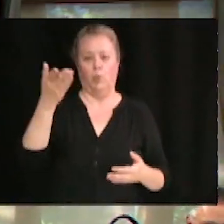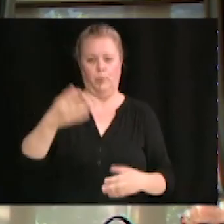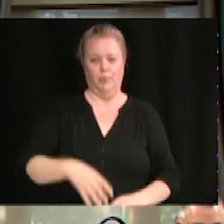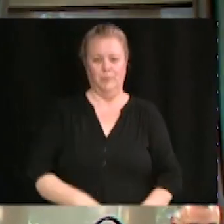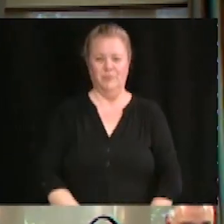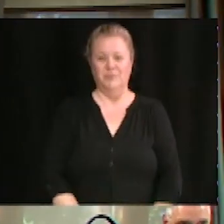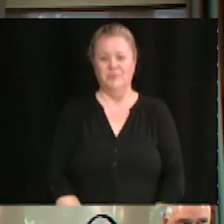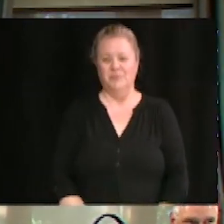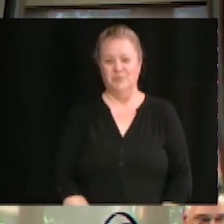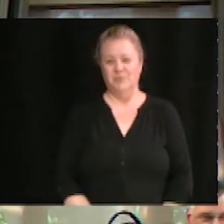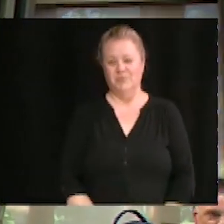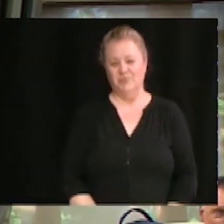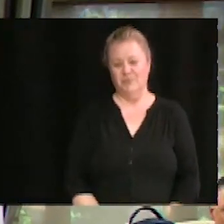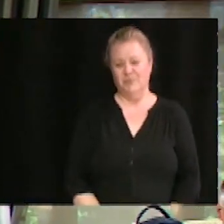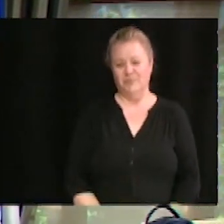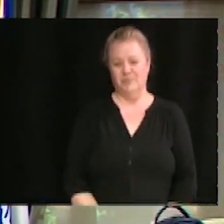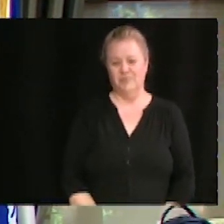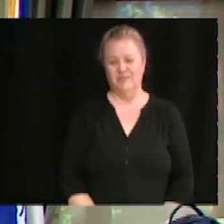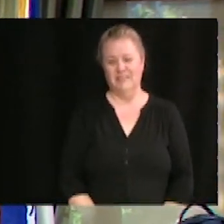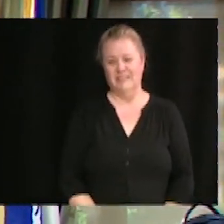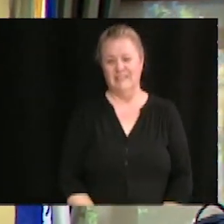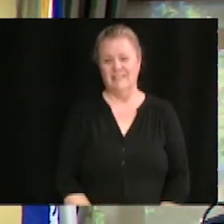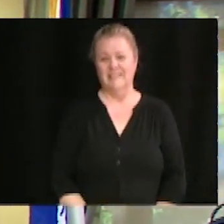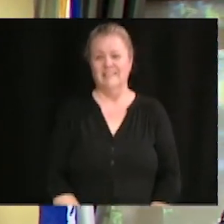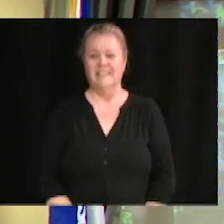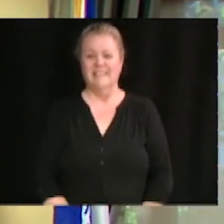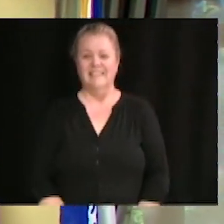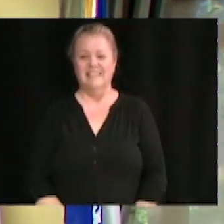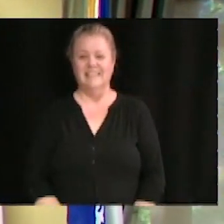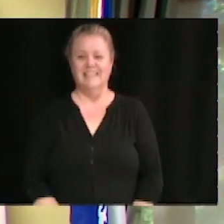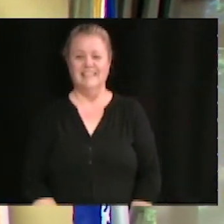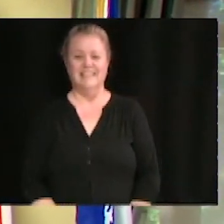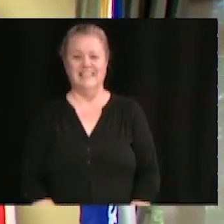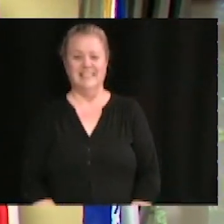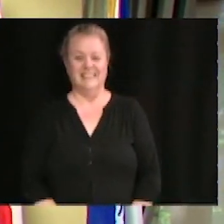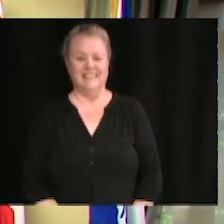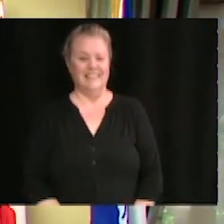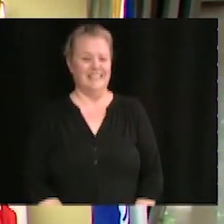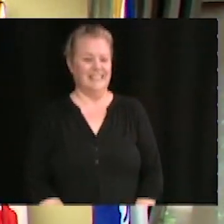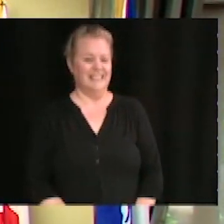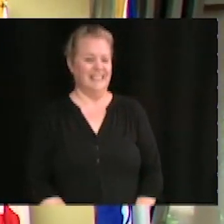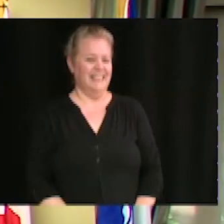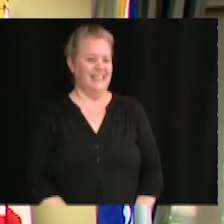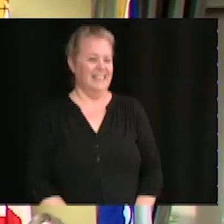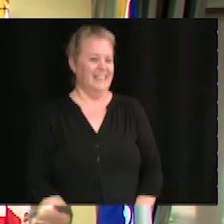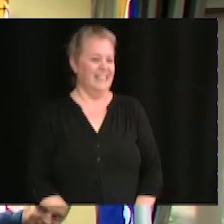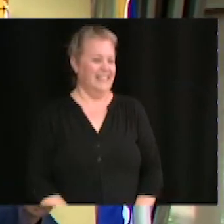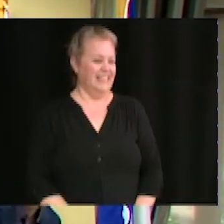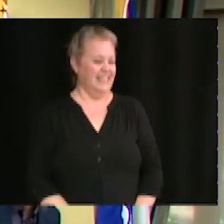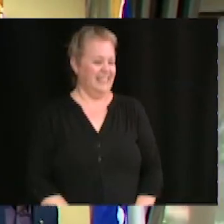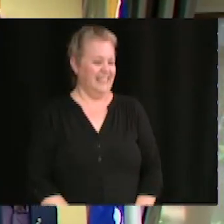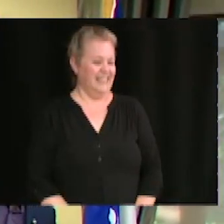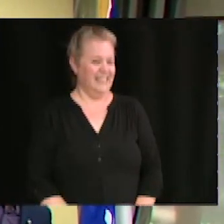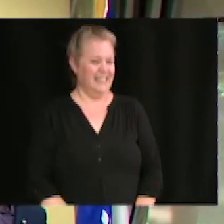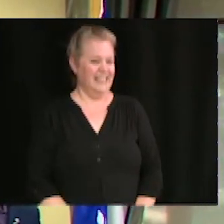chercher. Vous ne pourrez pas tout apporter ça, Mme Croteau, là? Elle fera plusieurs voyages, Steve.